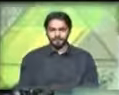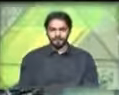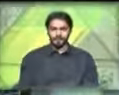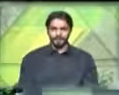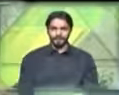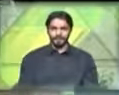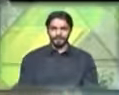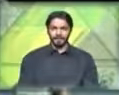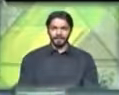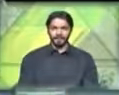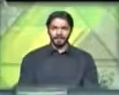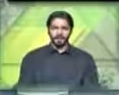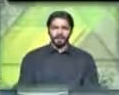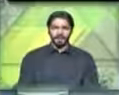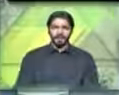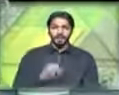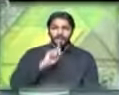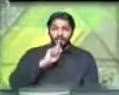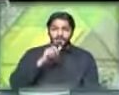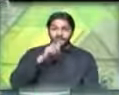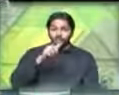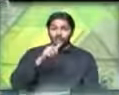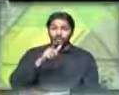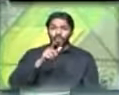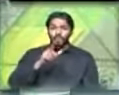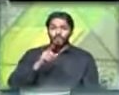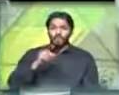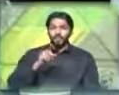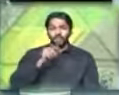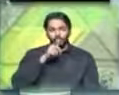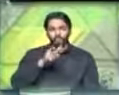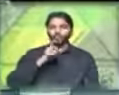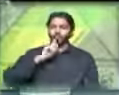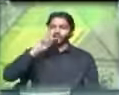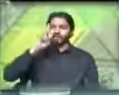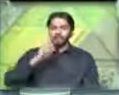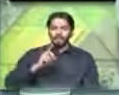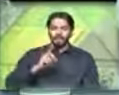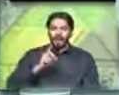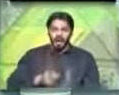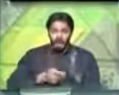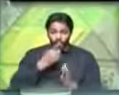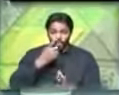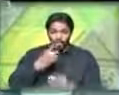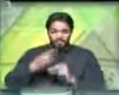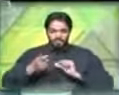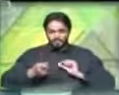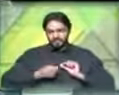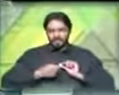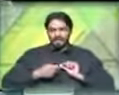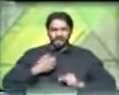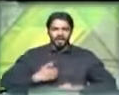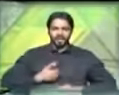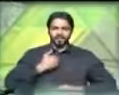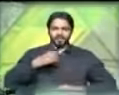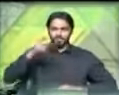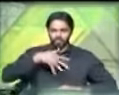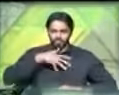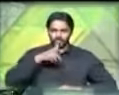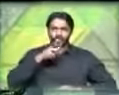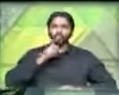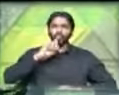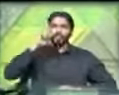رائع. فإذا أنا فقط أذكر نفسي، والله نفسي أولا. صار. نعم. وإخواني وأبنائي من طلبة